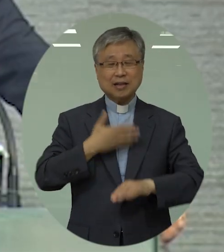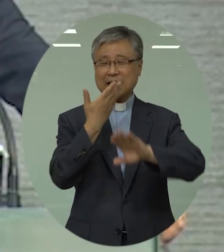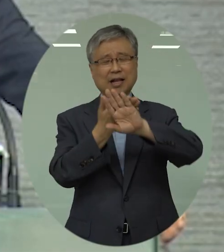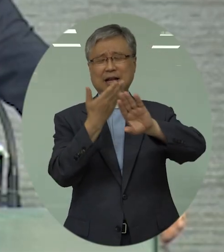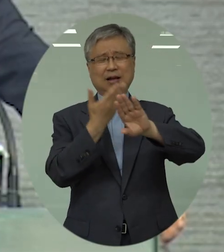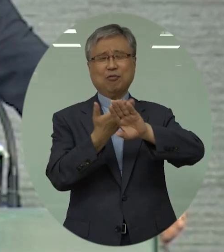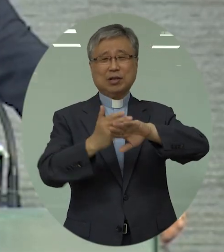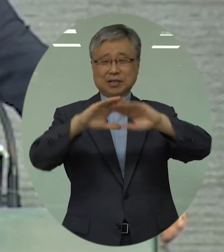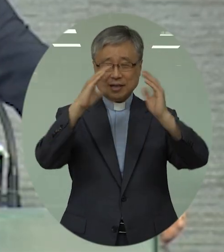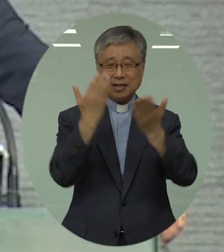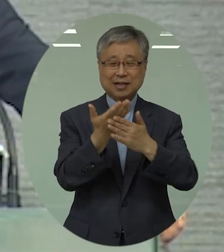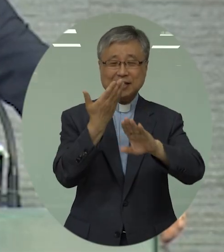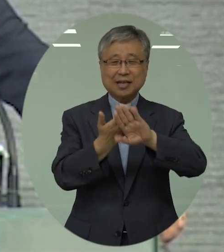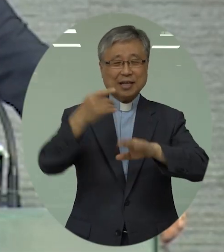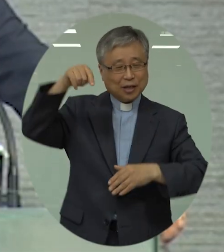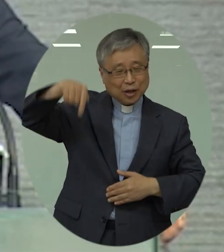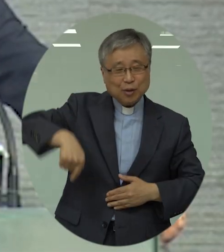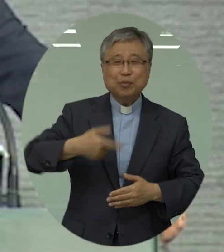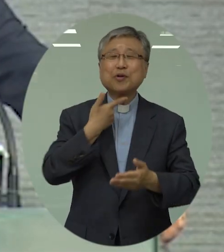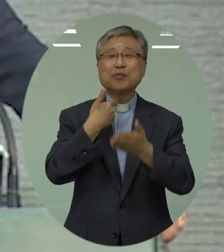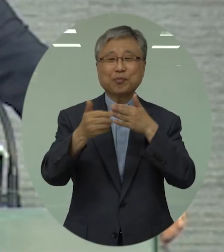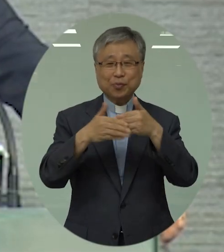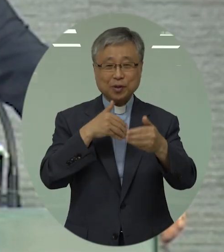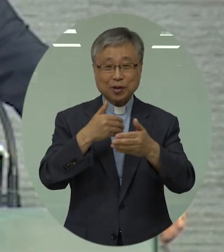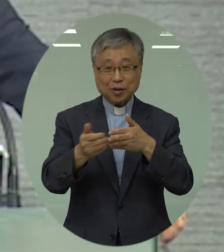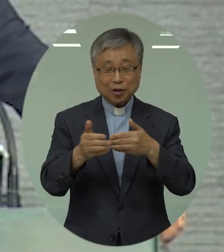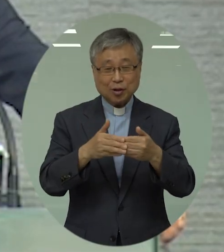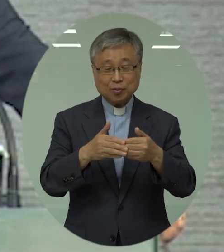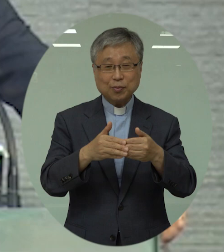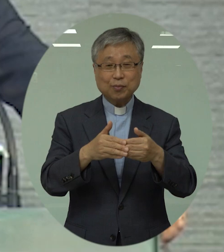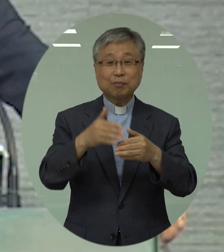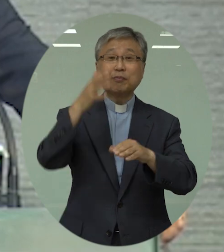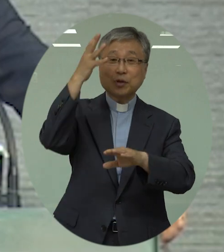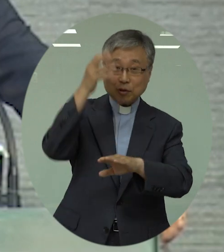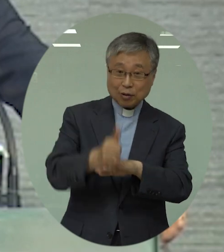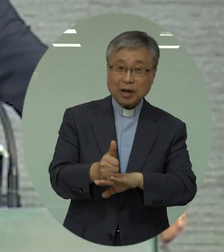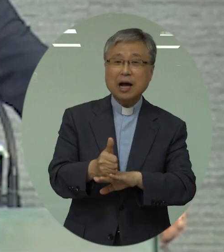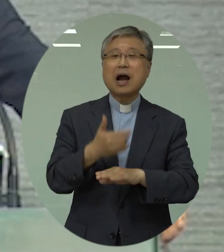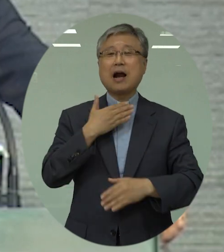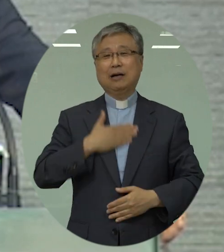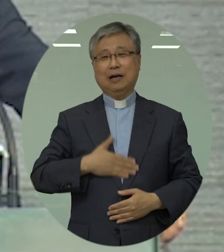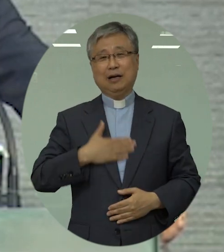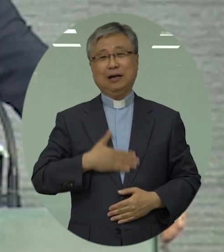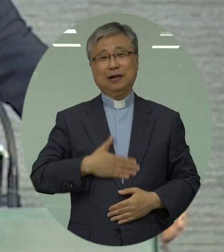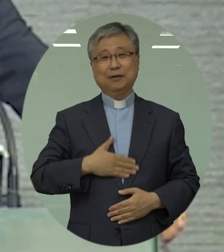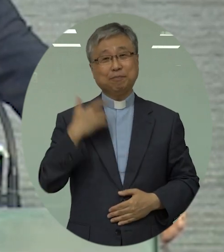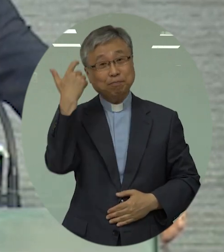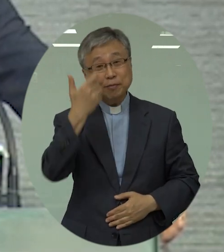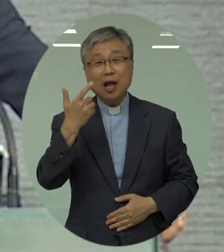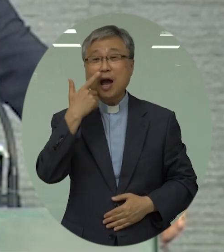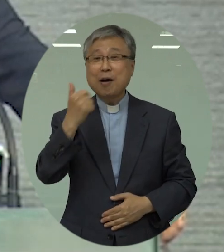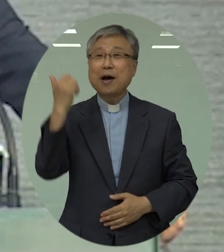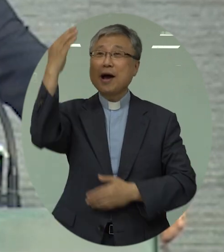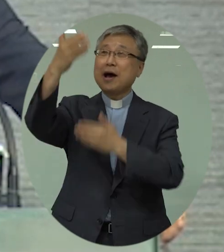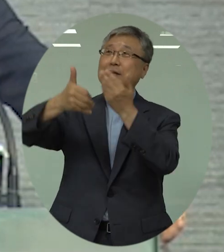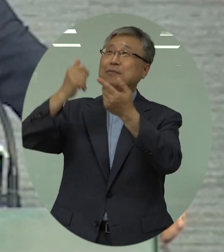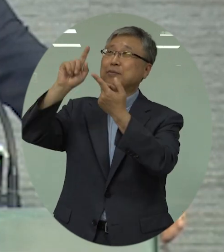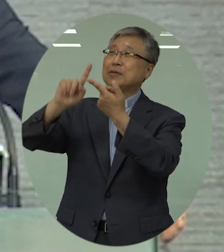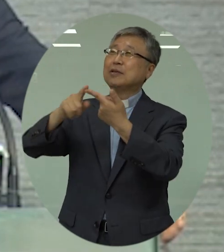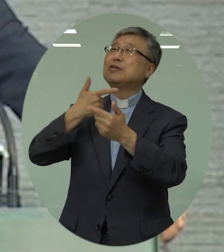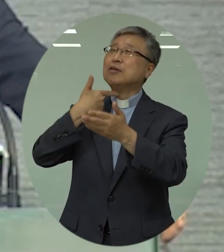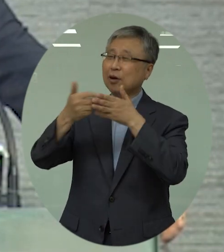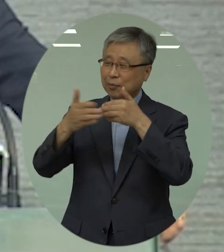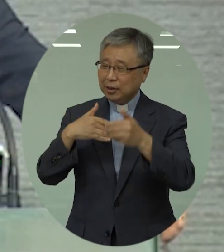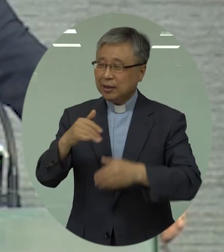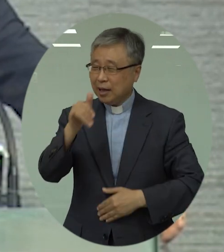다른 거예요. 깊은 경험에 의한 알미죠. 그러니까 영적 아비는 하나님에 대한 그런 경험이